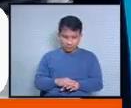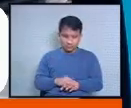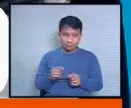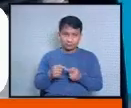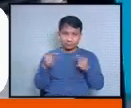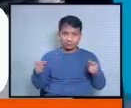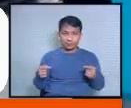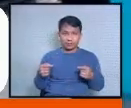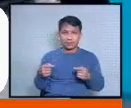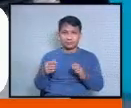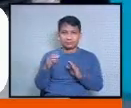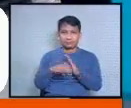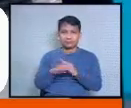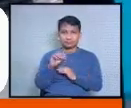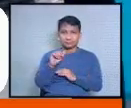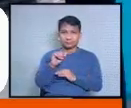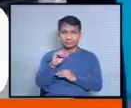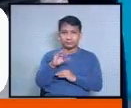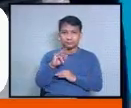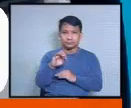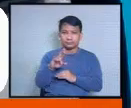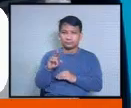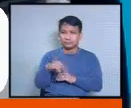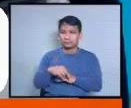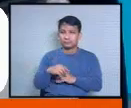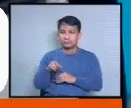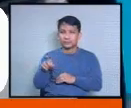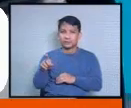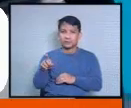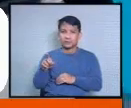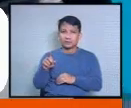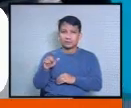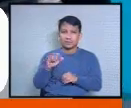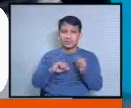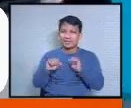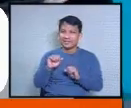Anti-Crime and Terrorism Act, CIS po ang magpapatawag sa inyo.